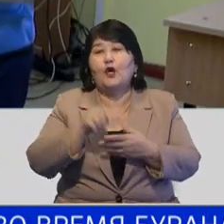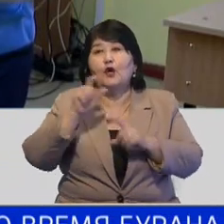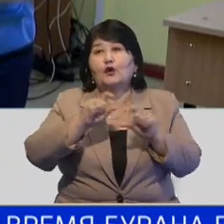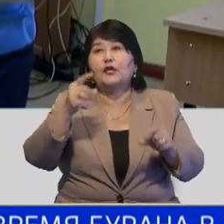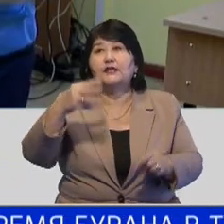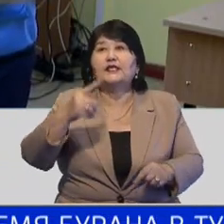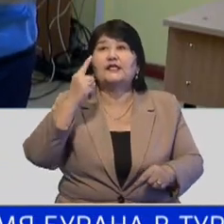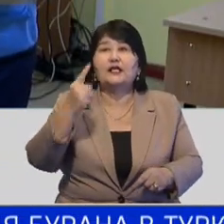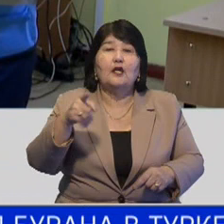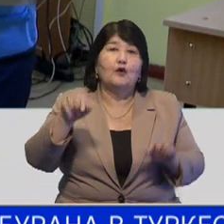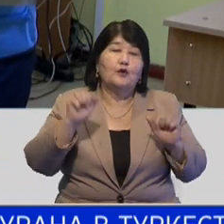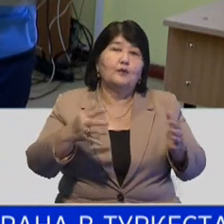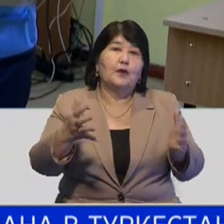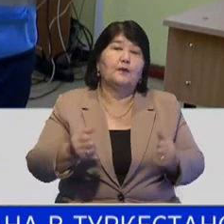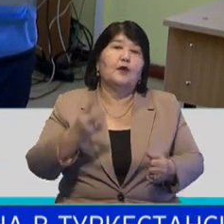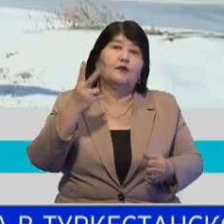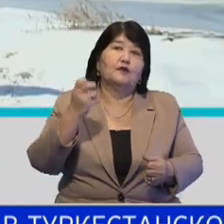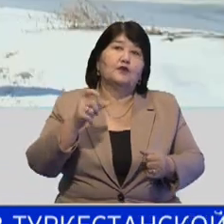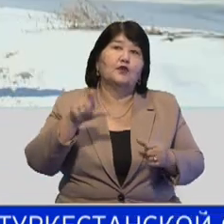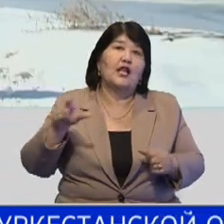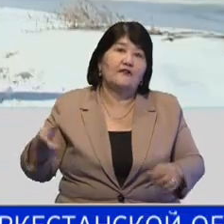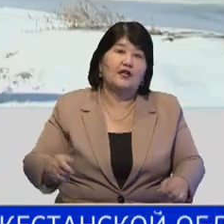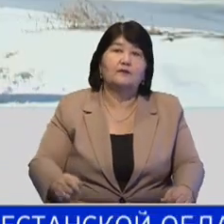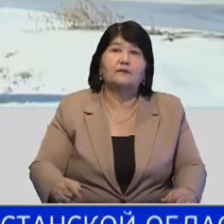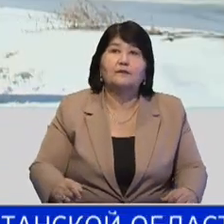школе номер 31 он может принять до 200